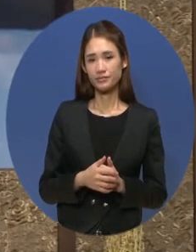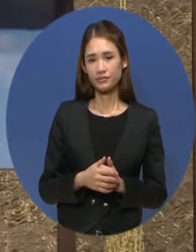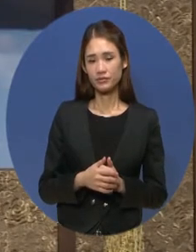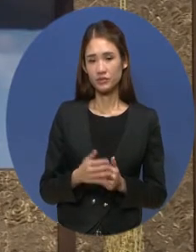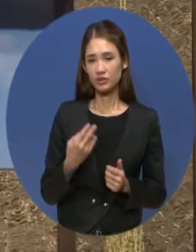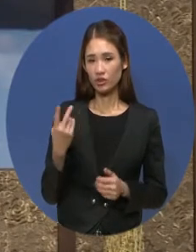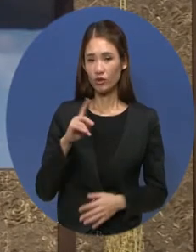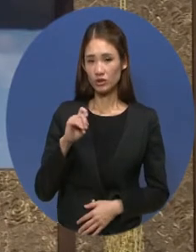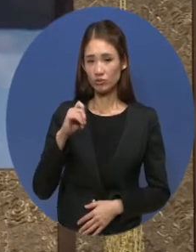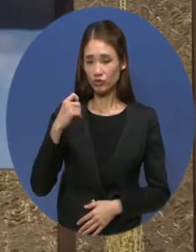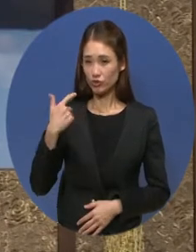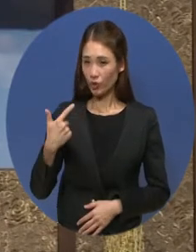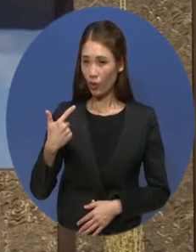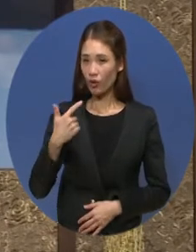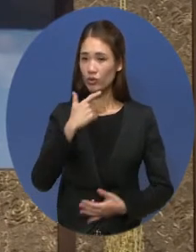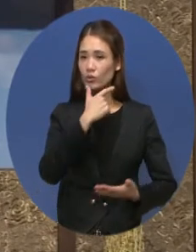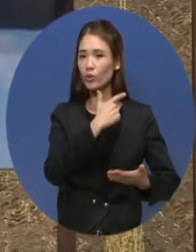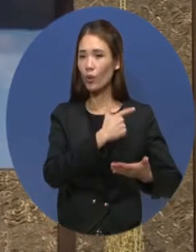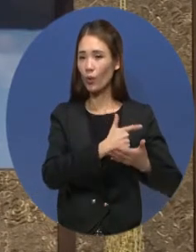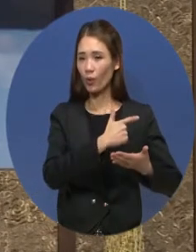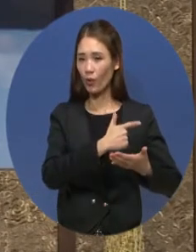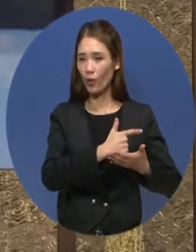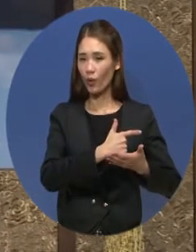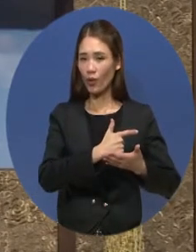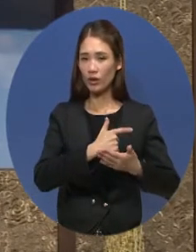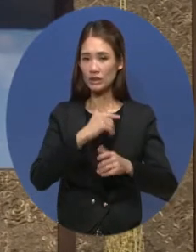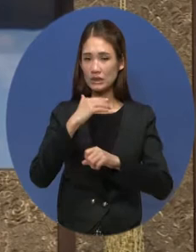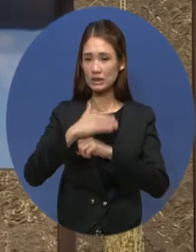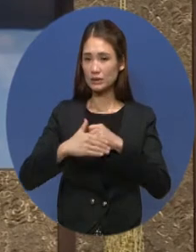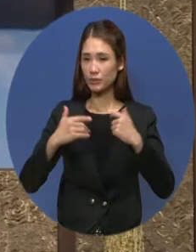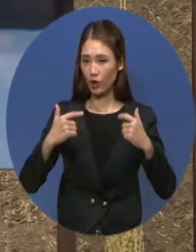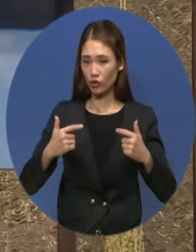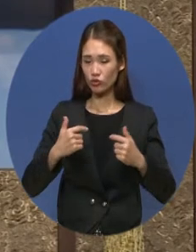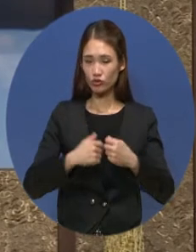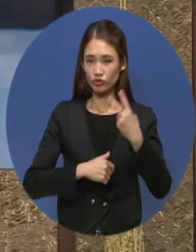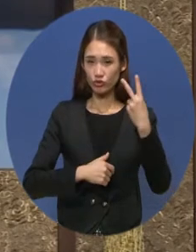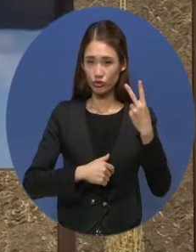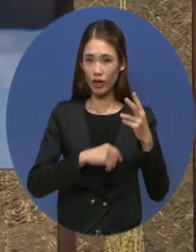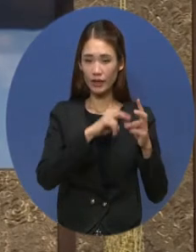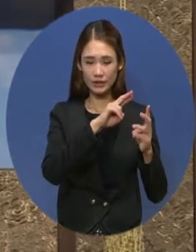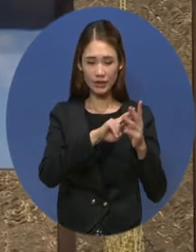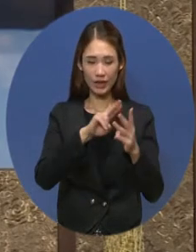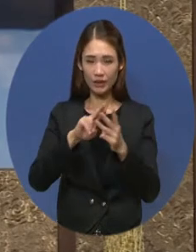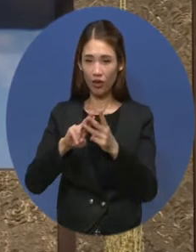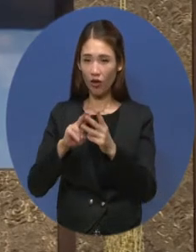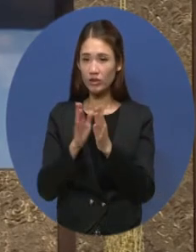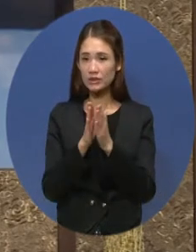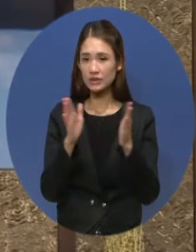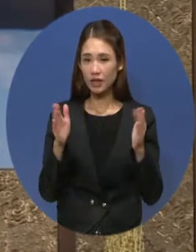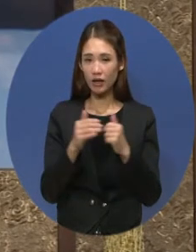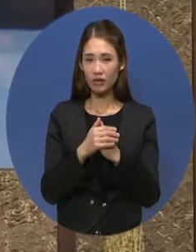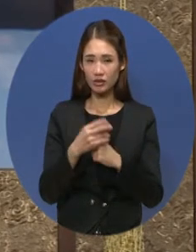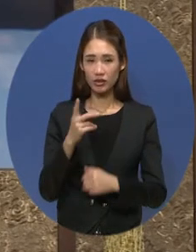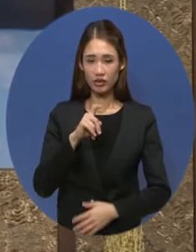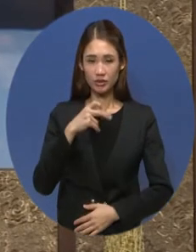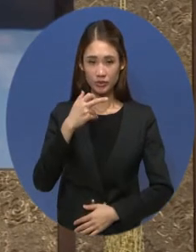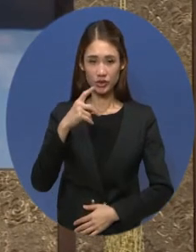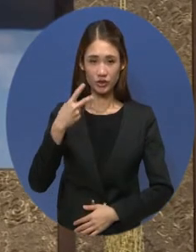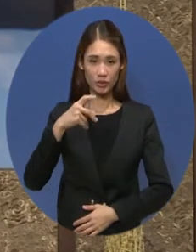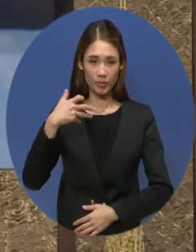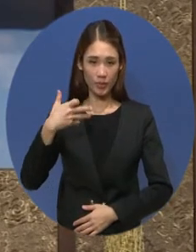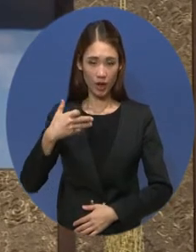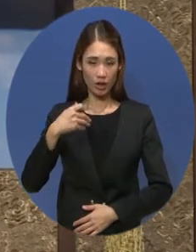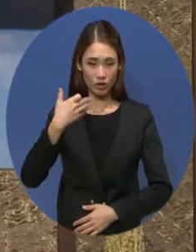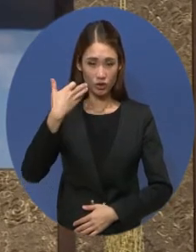16 년도에 놈 부하 고음 평에서 이제 2개 센터가 이제 시작을 하면서 17년 18년 19년 들이